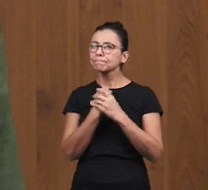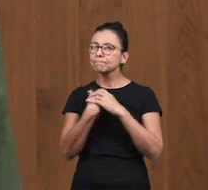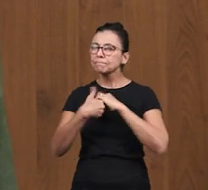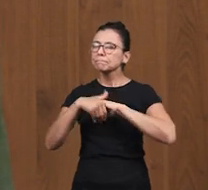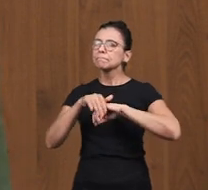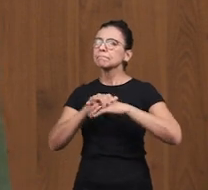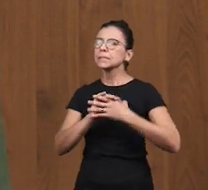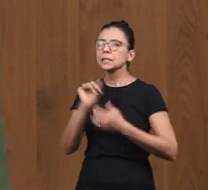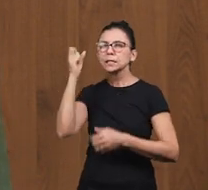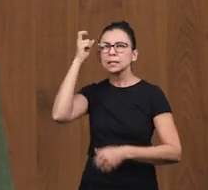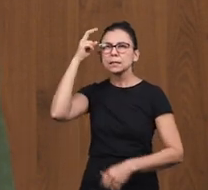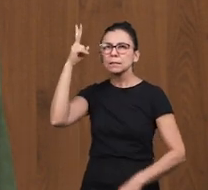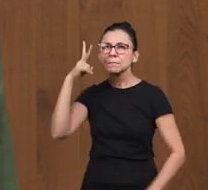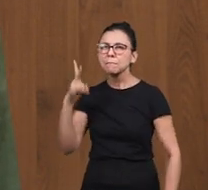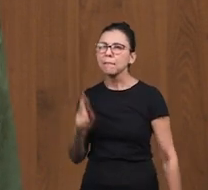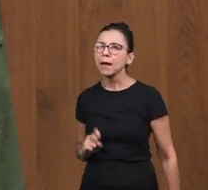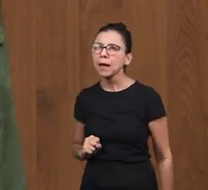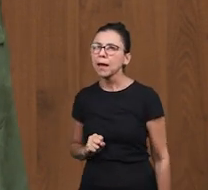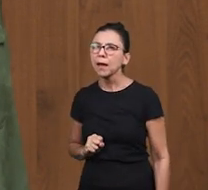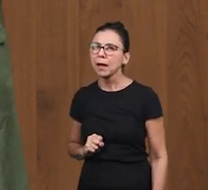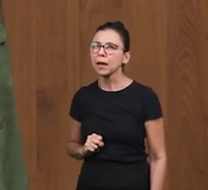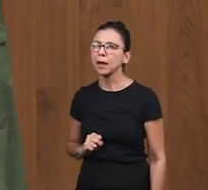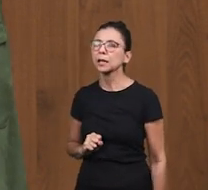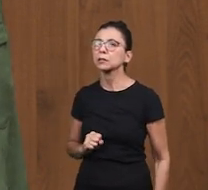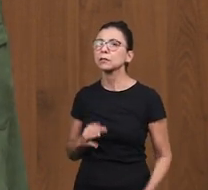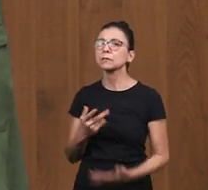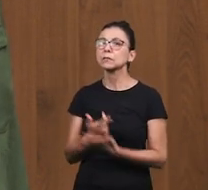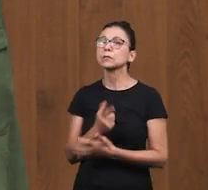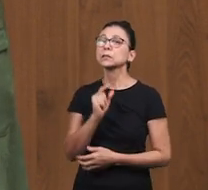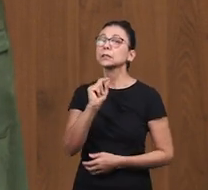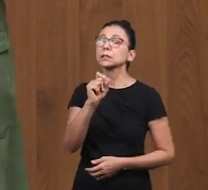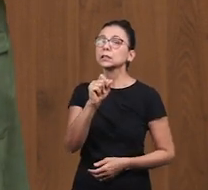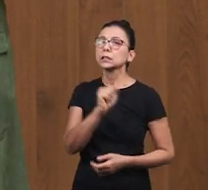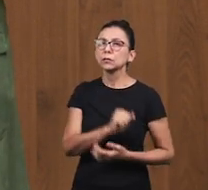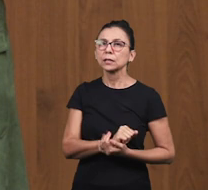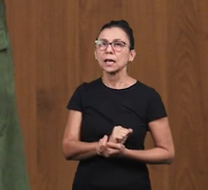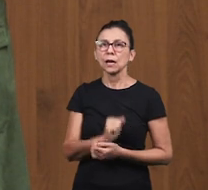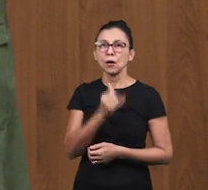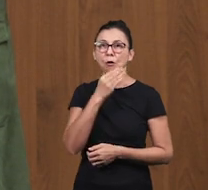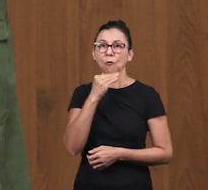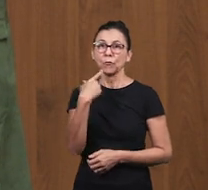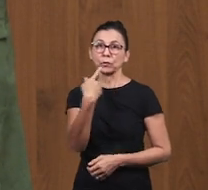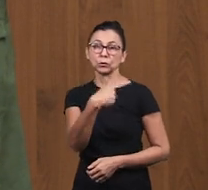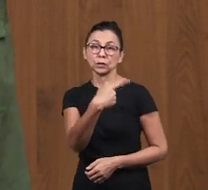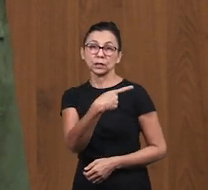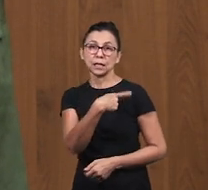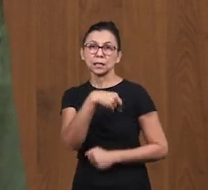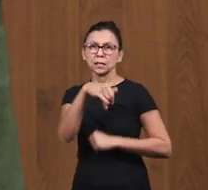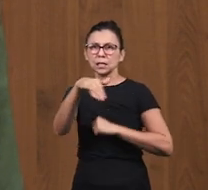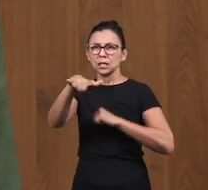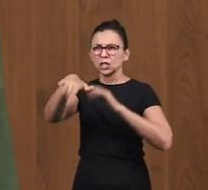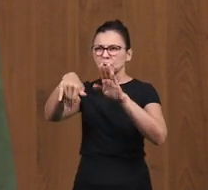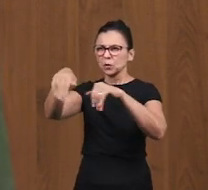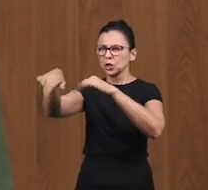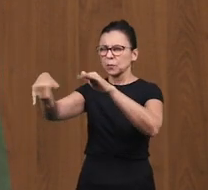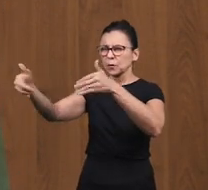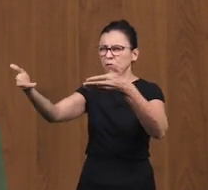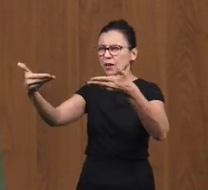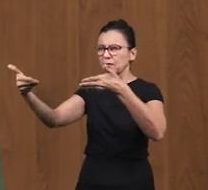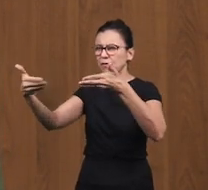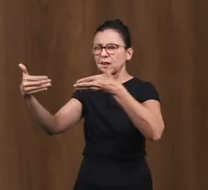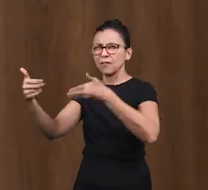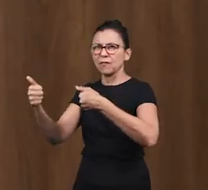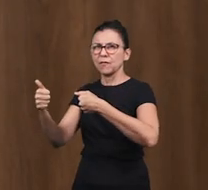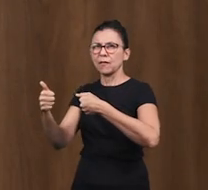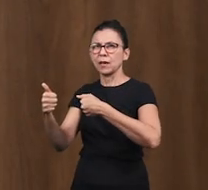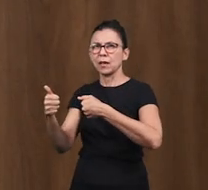royaume. Adonijah, il a commencé à régner à sa place. Il a fait une fête très grande, il a appelé plusieurs personnes, et toutes les